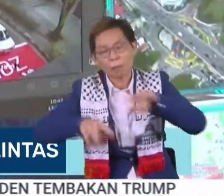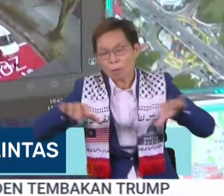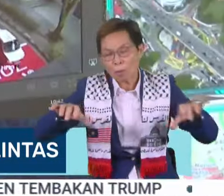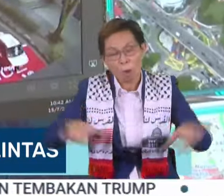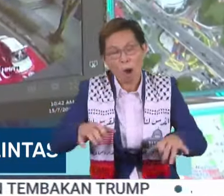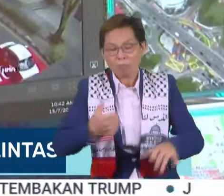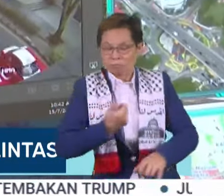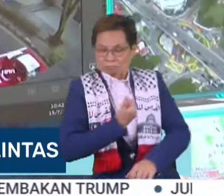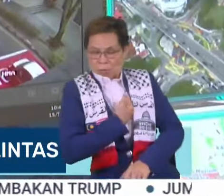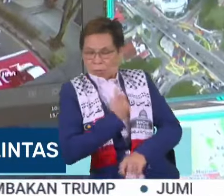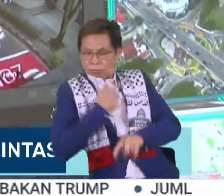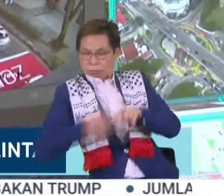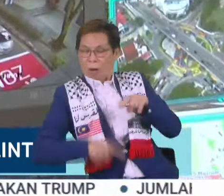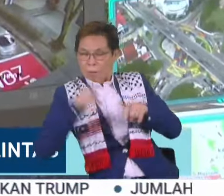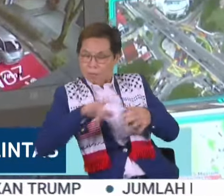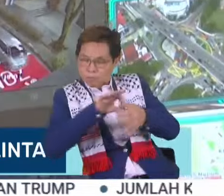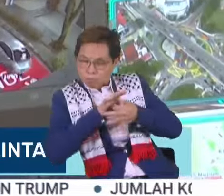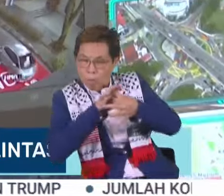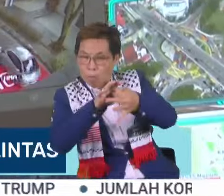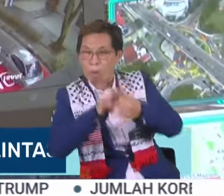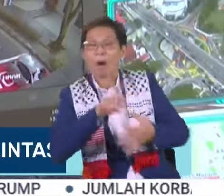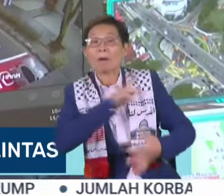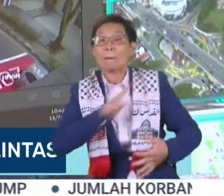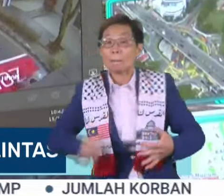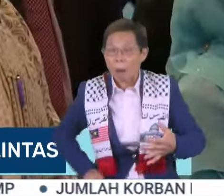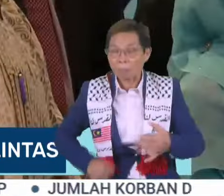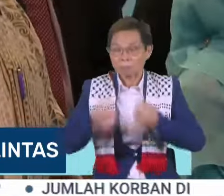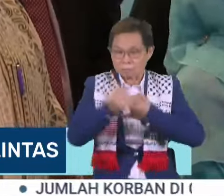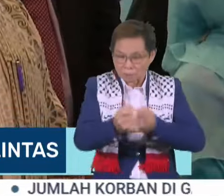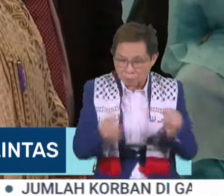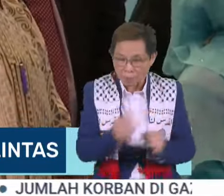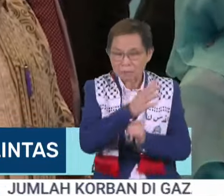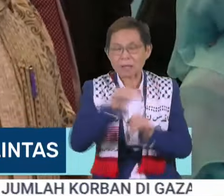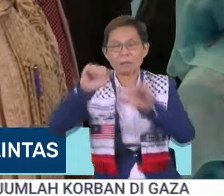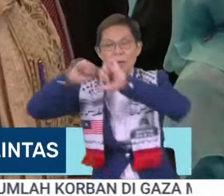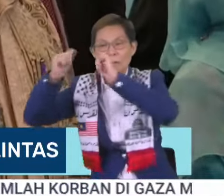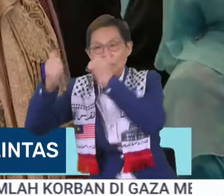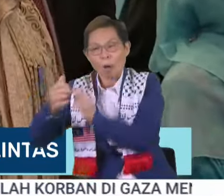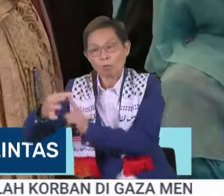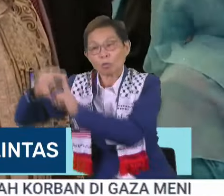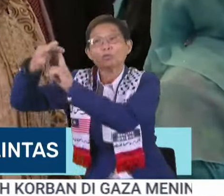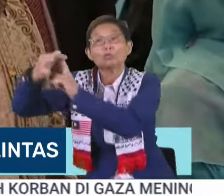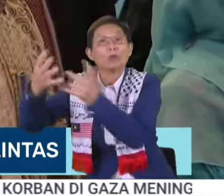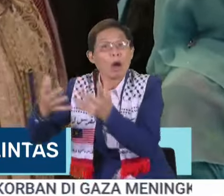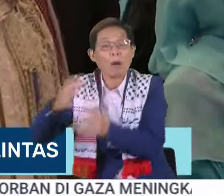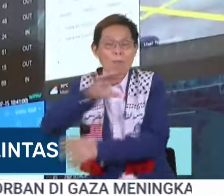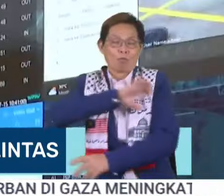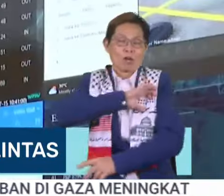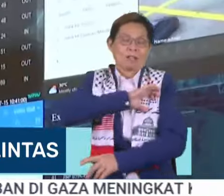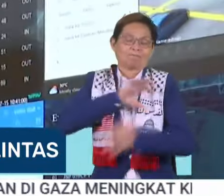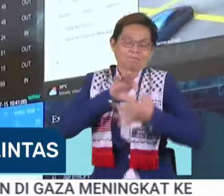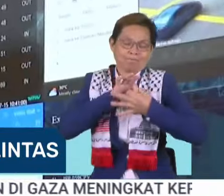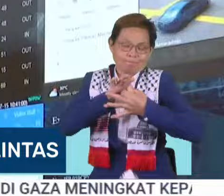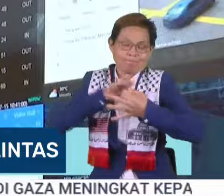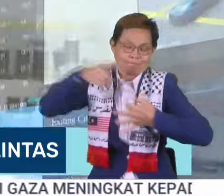dilaksanakan secara sendirian. Ia perlu kerjasama kementerian, jabatan dan agensi khususnya